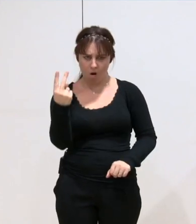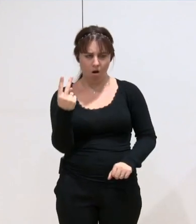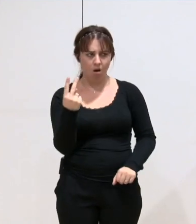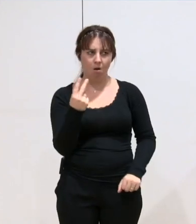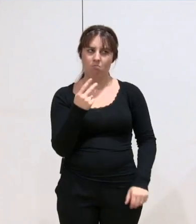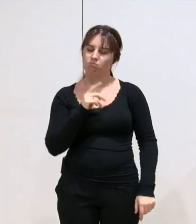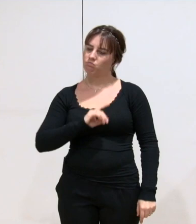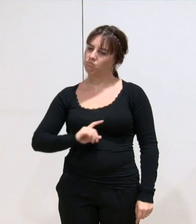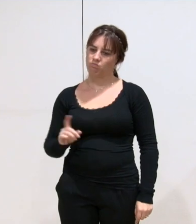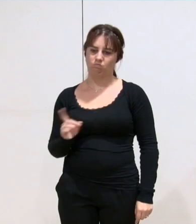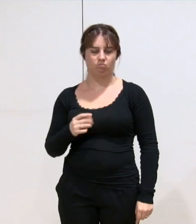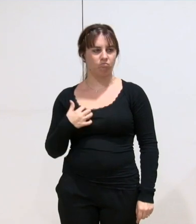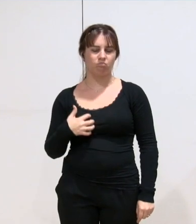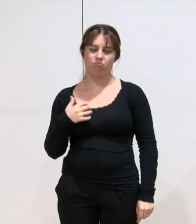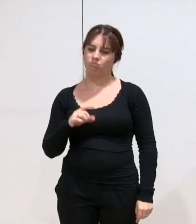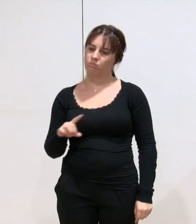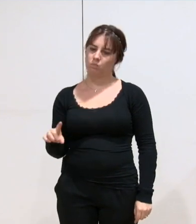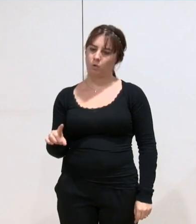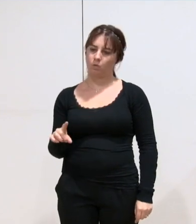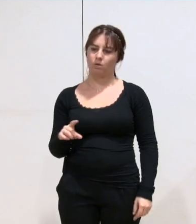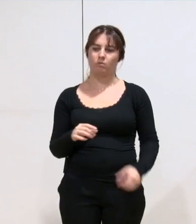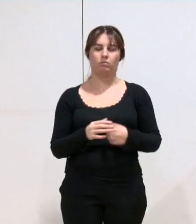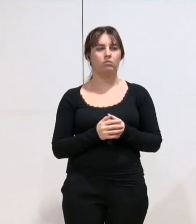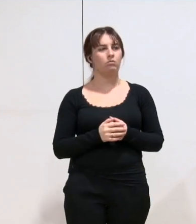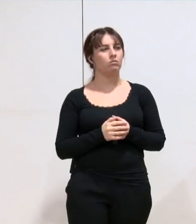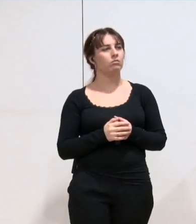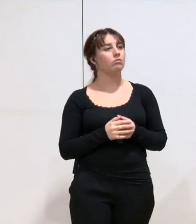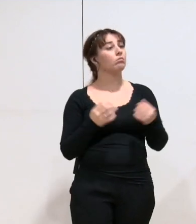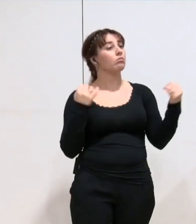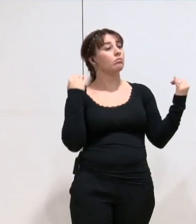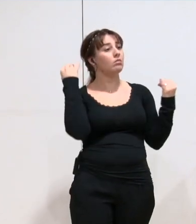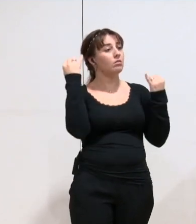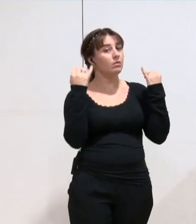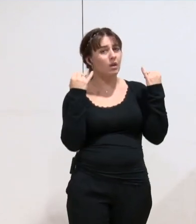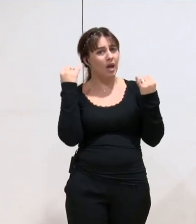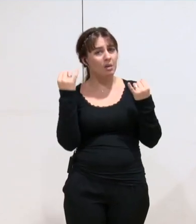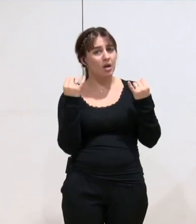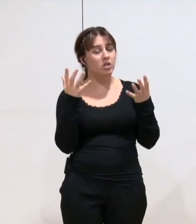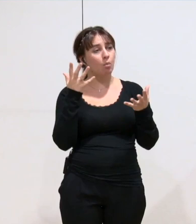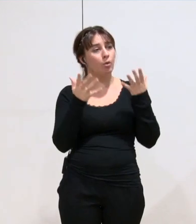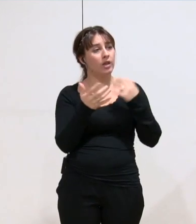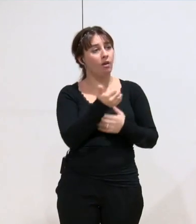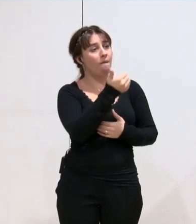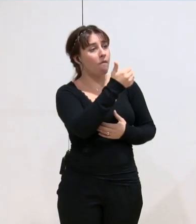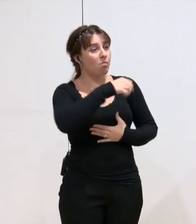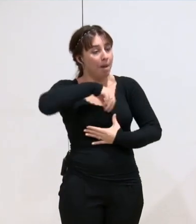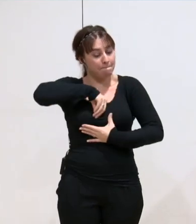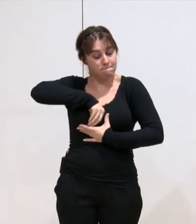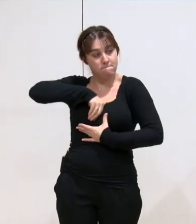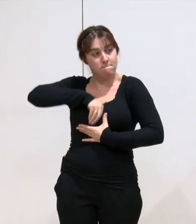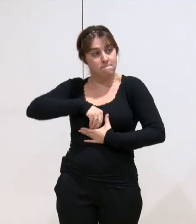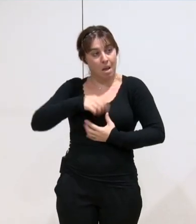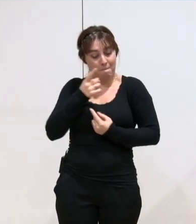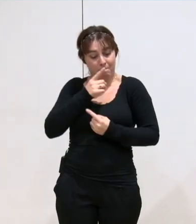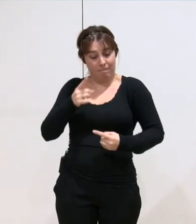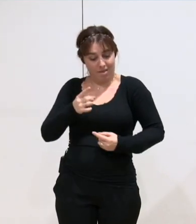J'ai un doute. Et s'il ne s'agissait que de l'expression de vos oppositions,